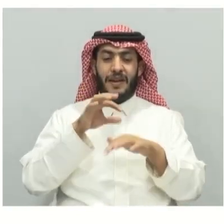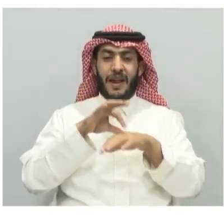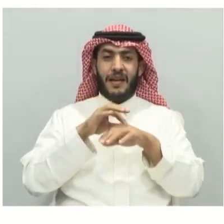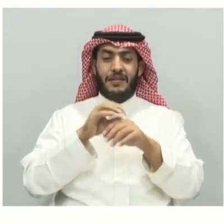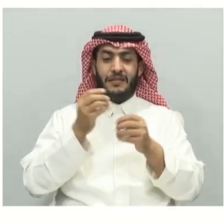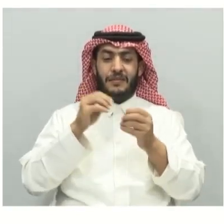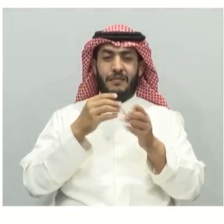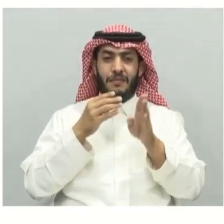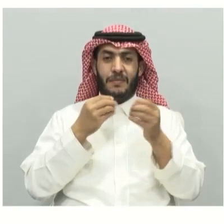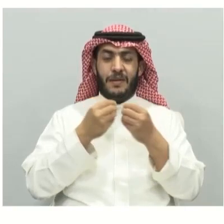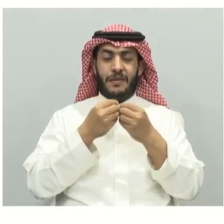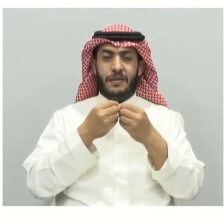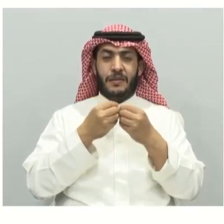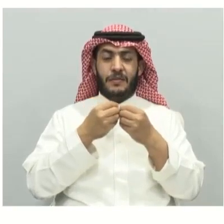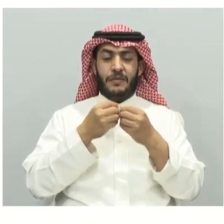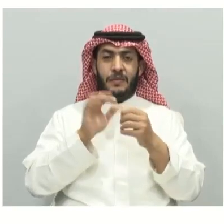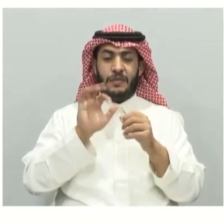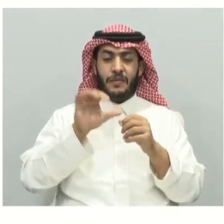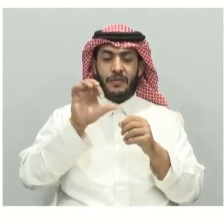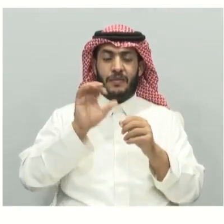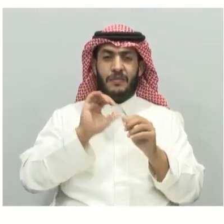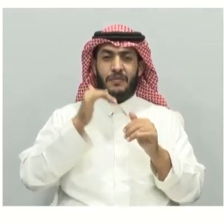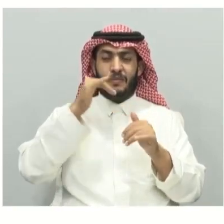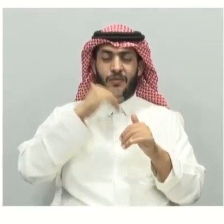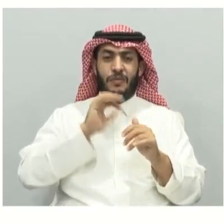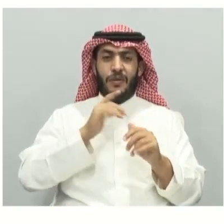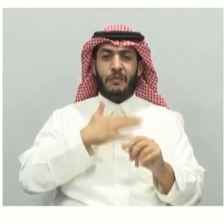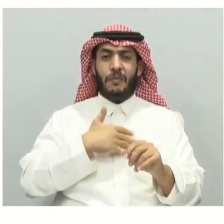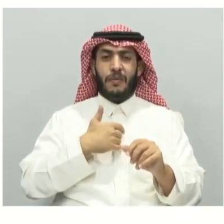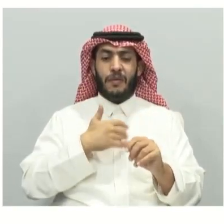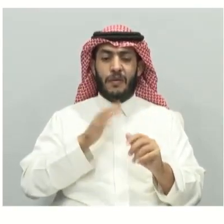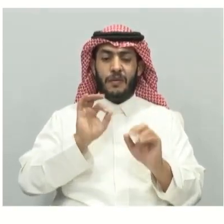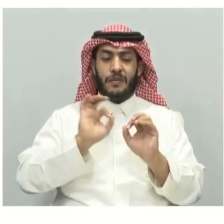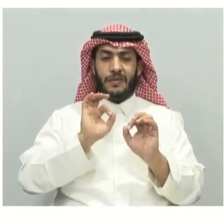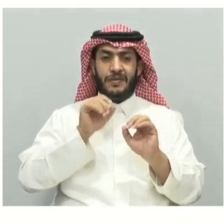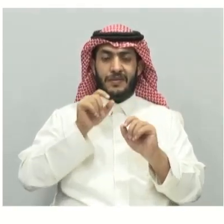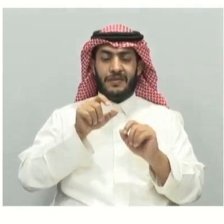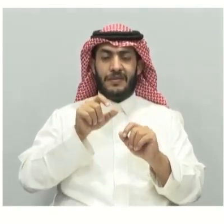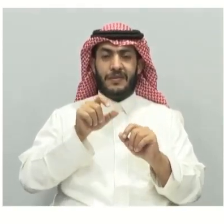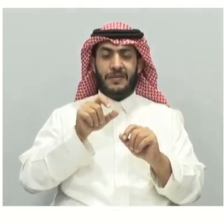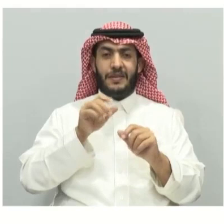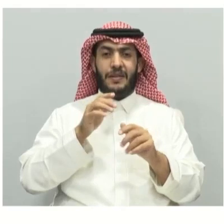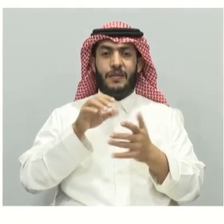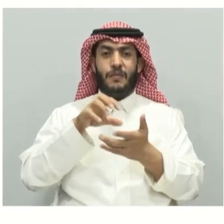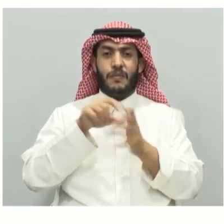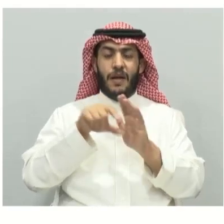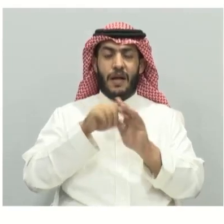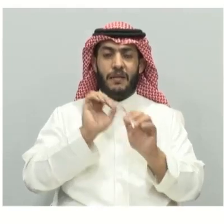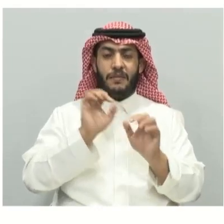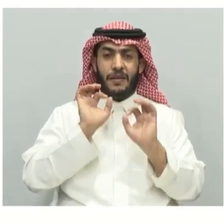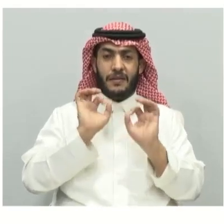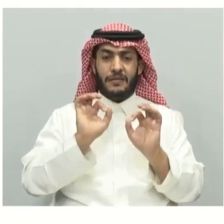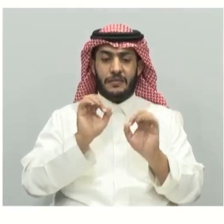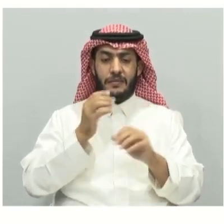وانصاف فعلا عندهم ورع وانصاف وعدم الوقوع في مثل هؤلاء في امر لم يتثبتوا